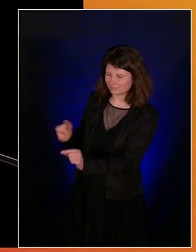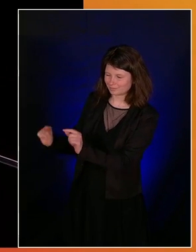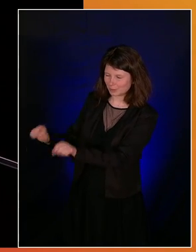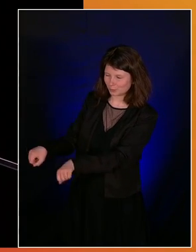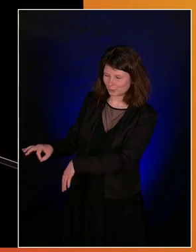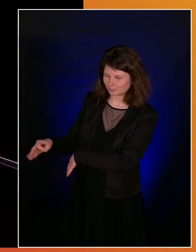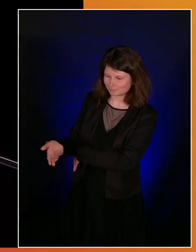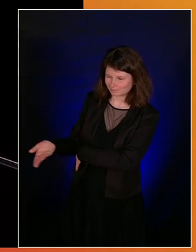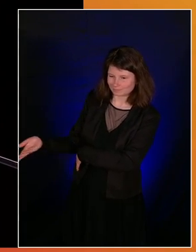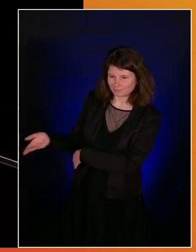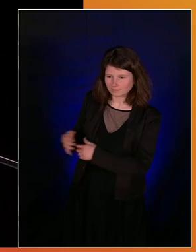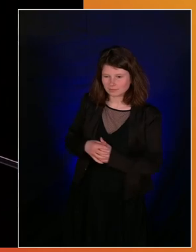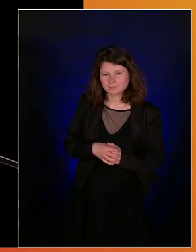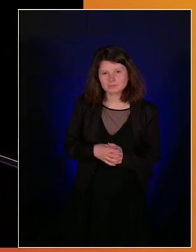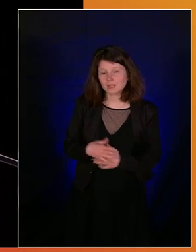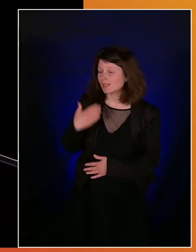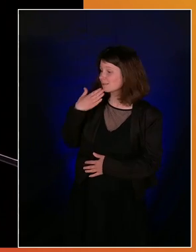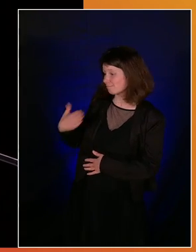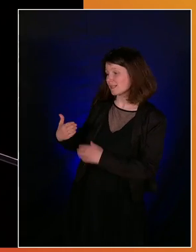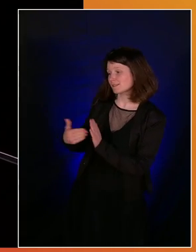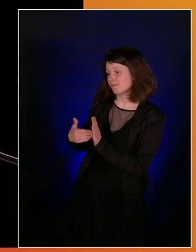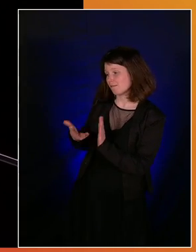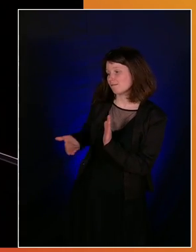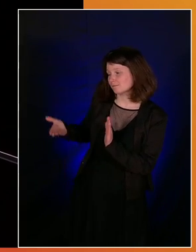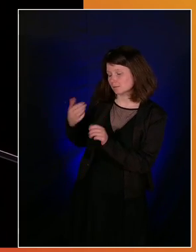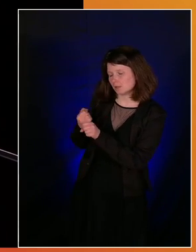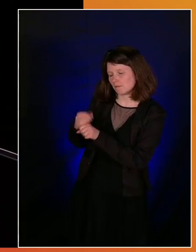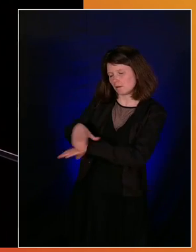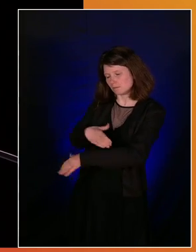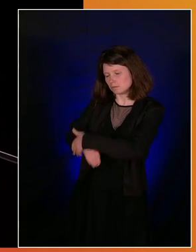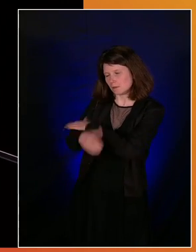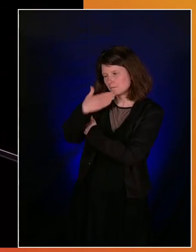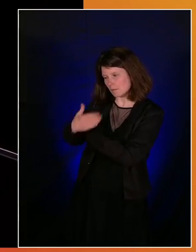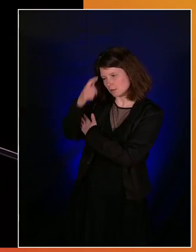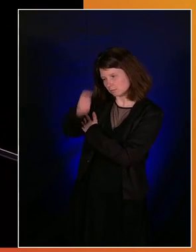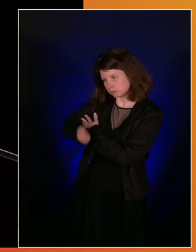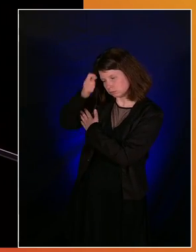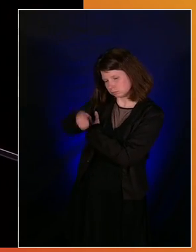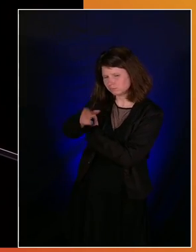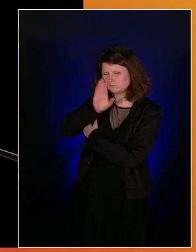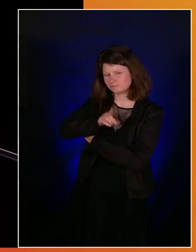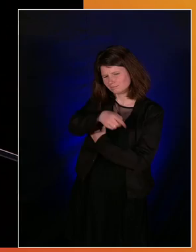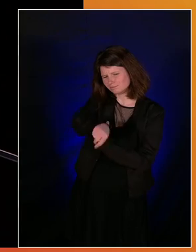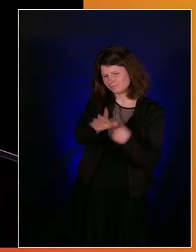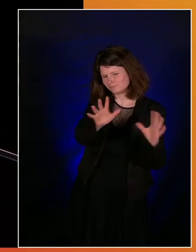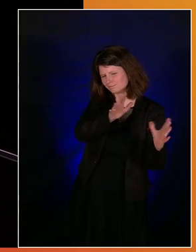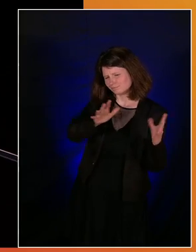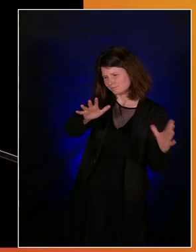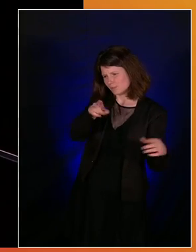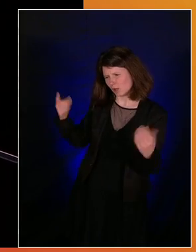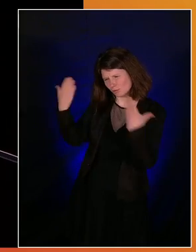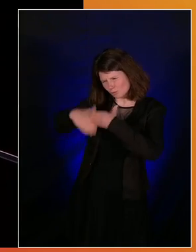parce que je sais que voilà on remercie encore tout leur travail s'il vous plaît remerciz leur travail ils y ont passé la